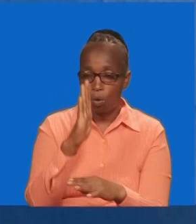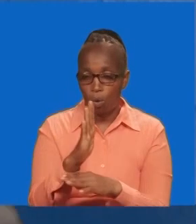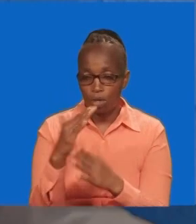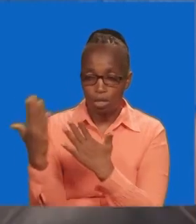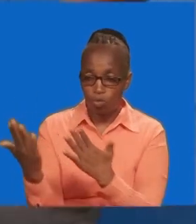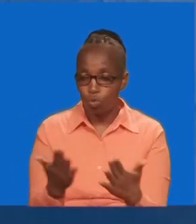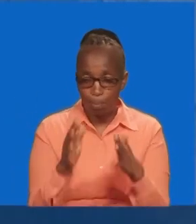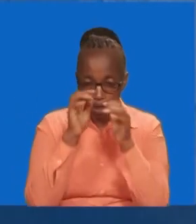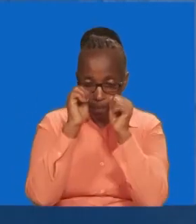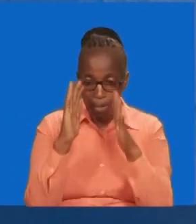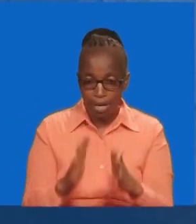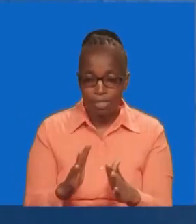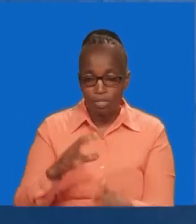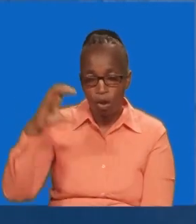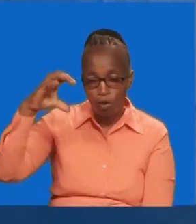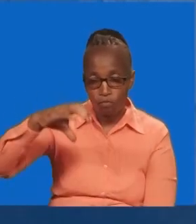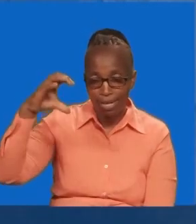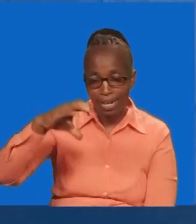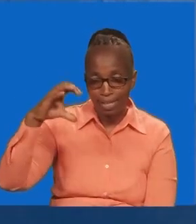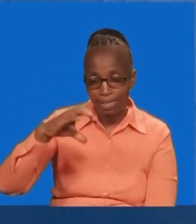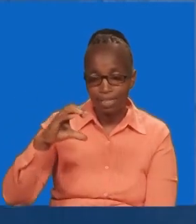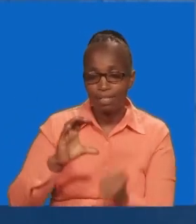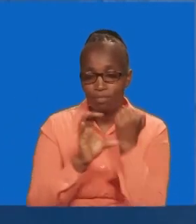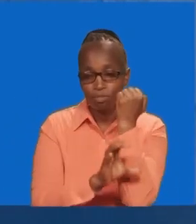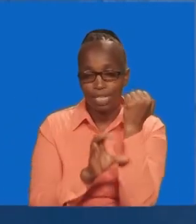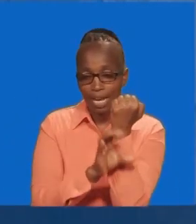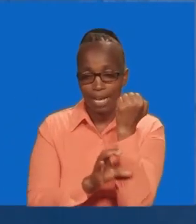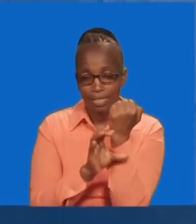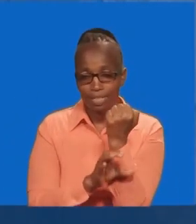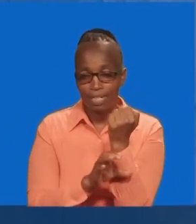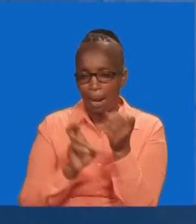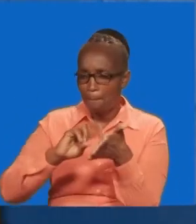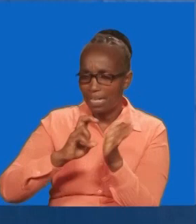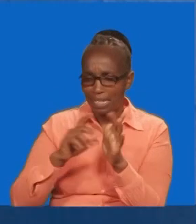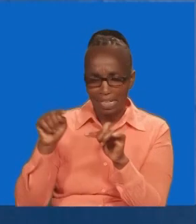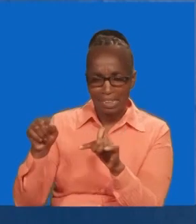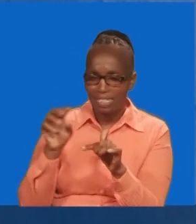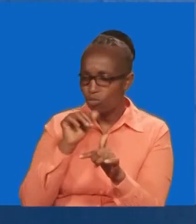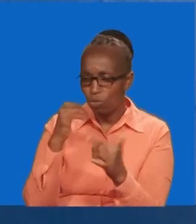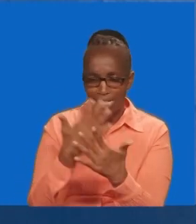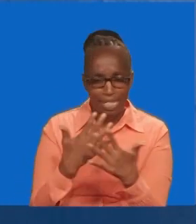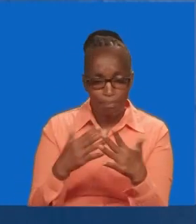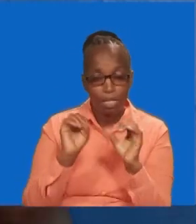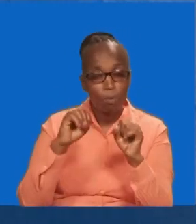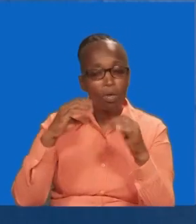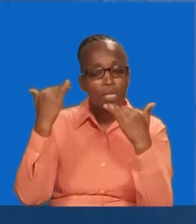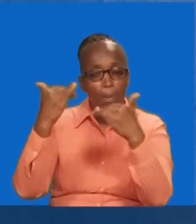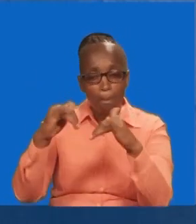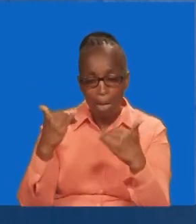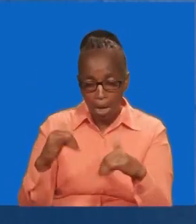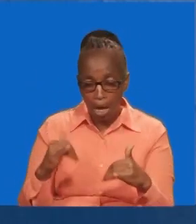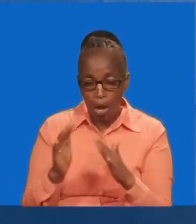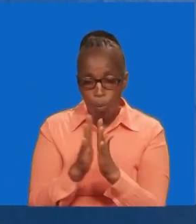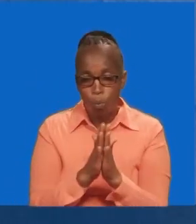Mungu alete baraka za mvua katika nchi. Kwa hivyo hili si jambo ambalo ni la kuchezewa.